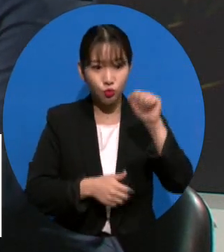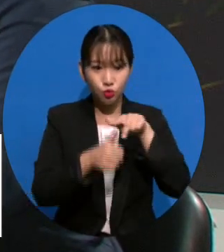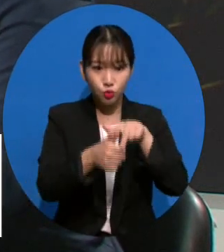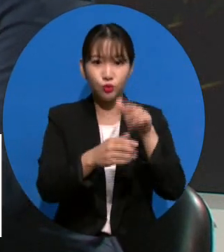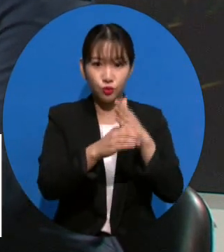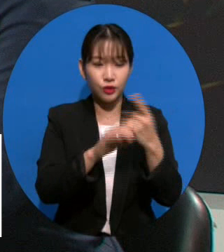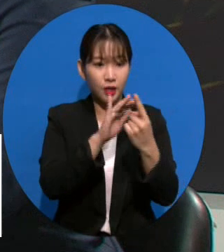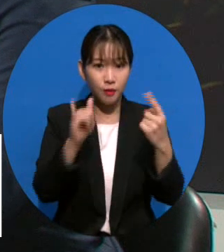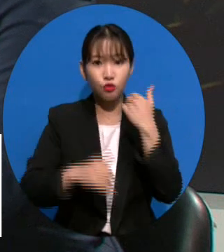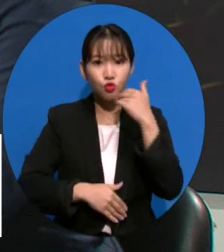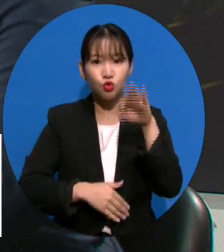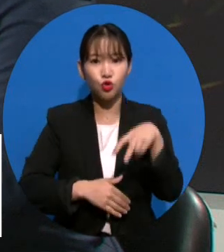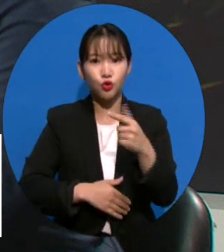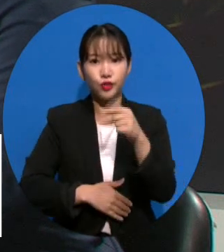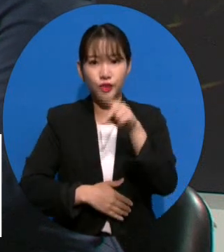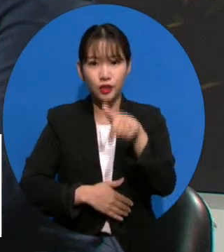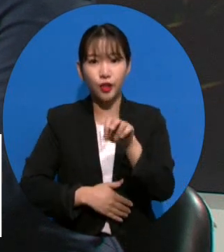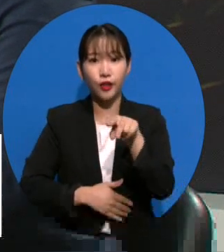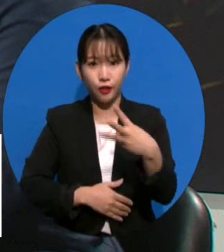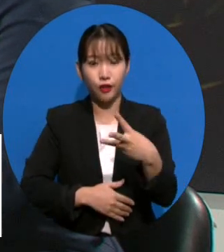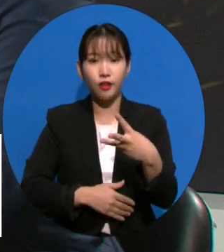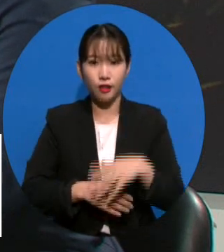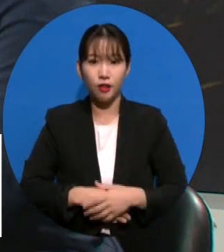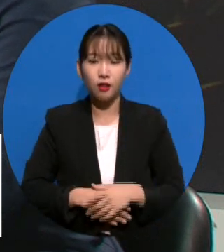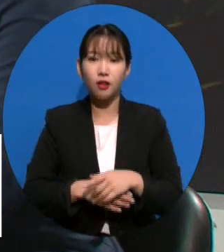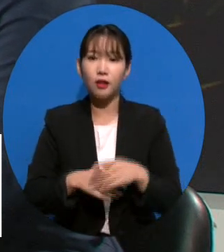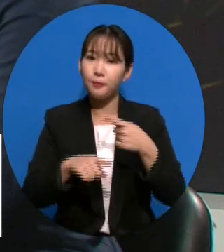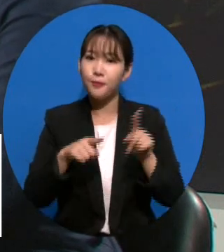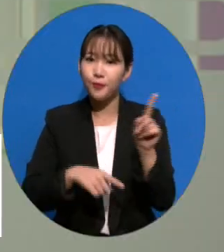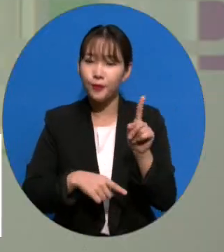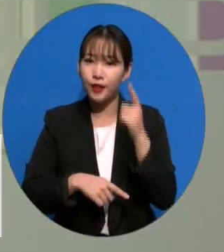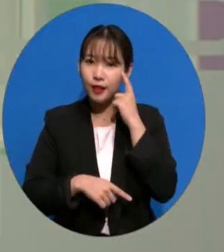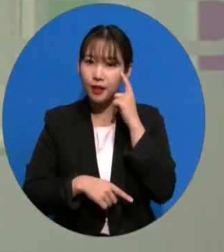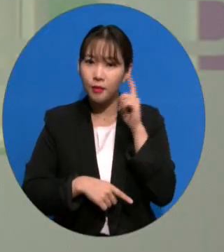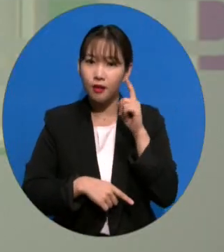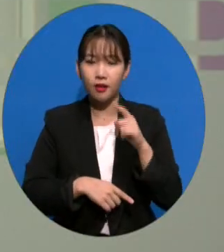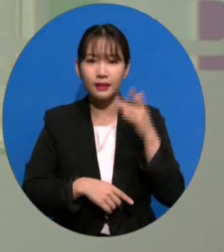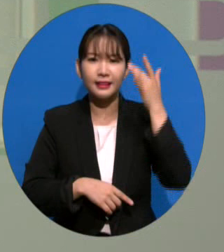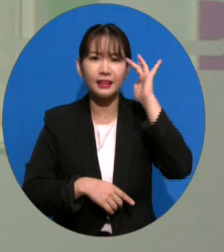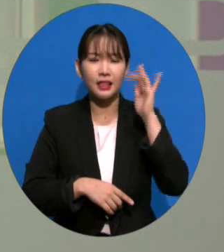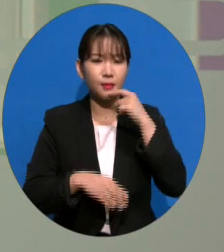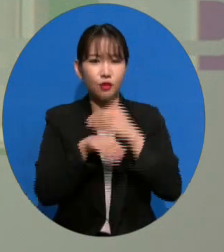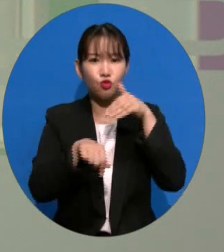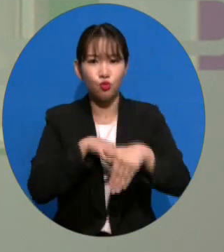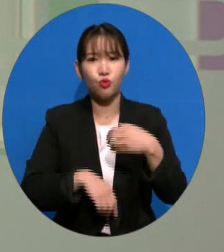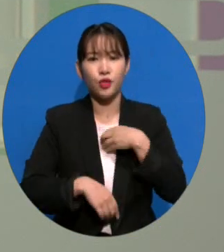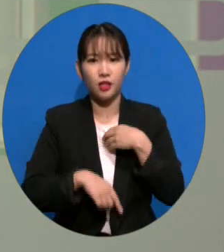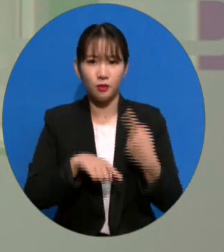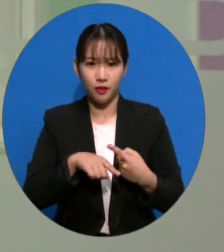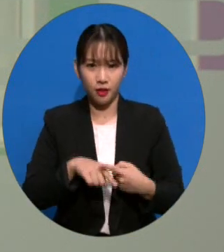가운데 네. 한 명이 또 윤석열 후보를 네. 꼽을 수가 있는데요. 네. 어떻게 평가하십니까? 비극이죠. 민주주의